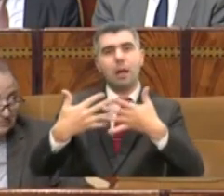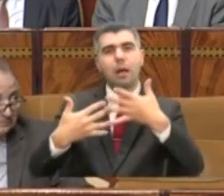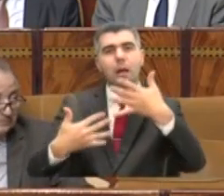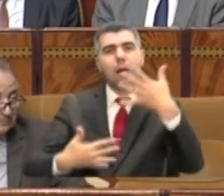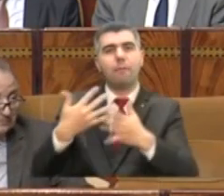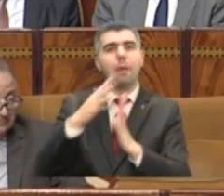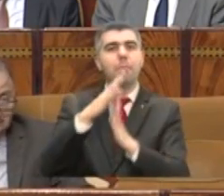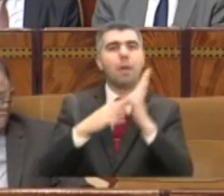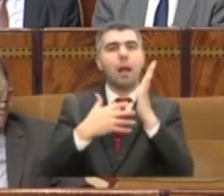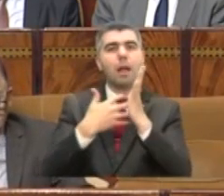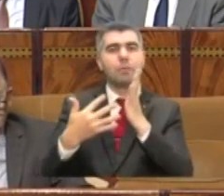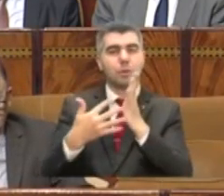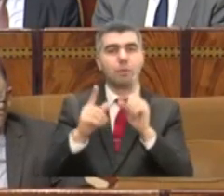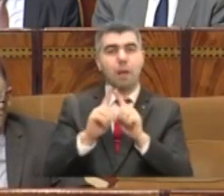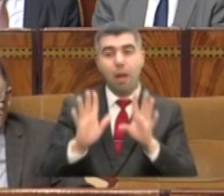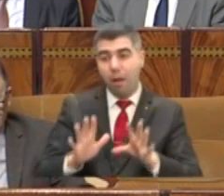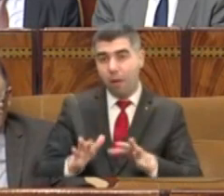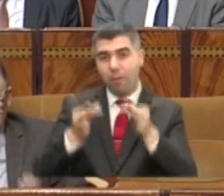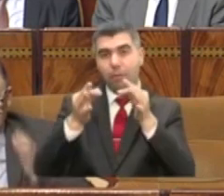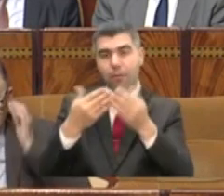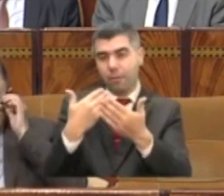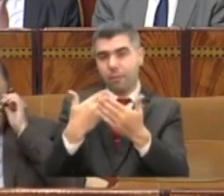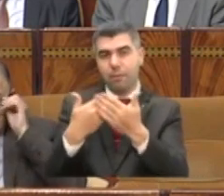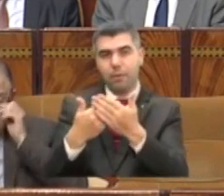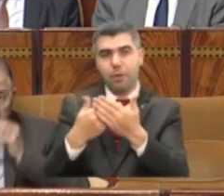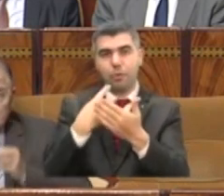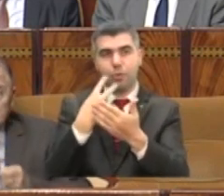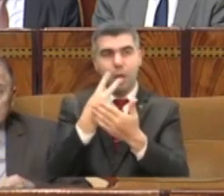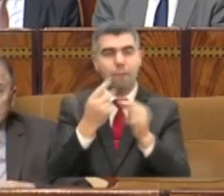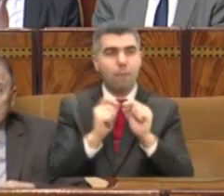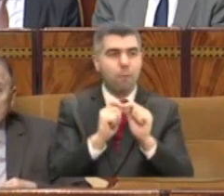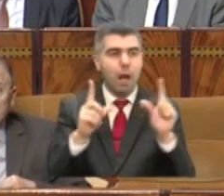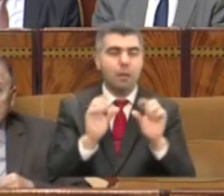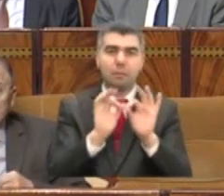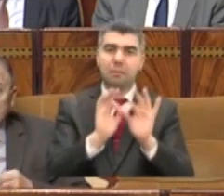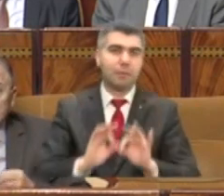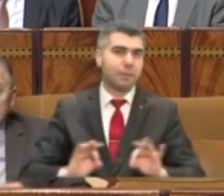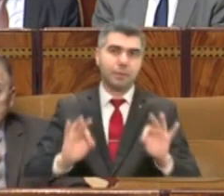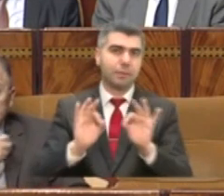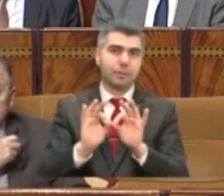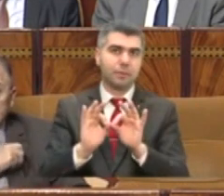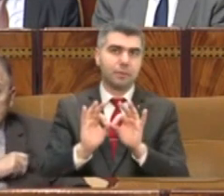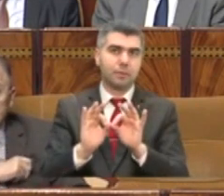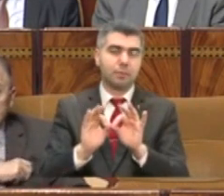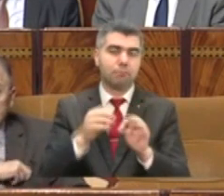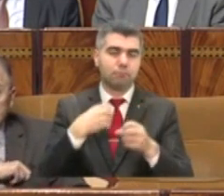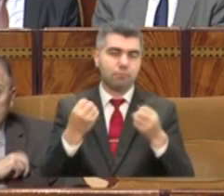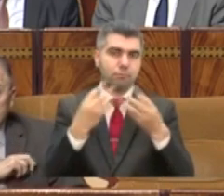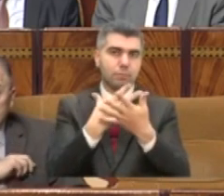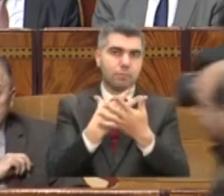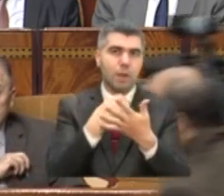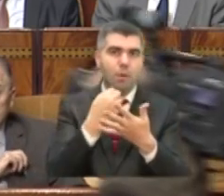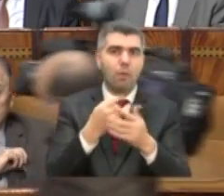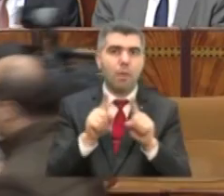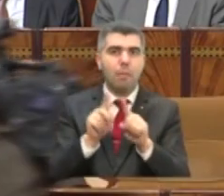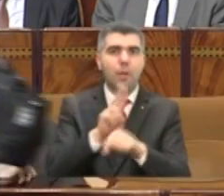الاسف الشديد بدون اثر يعني حقيقي لدى المواطن. لذلك تنتسالوا معكم ومعنا المواطنين